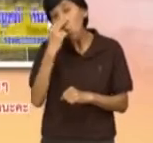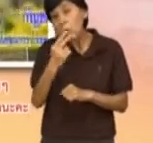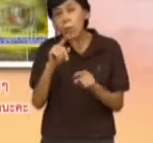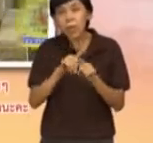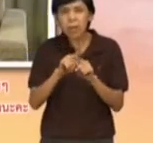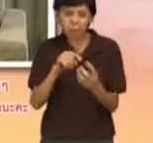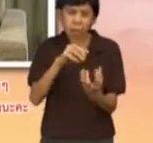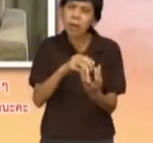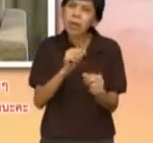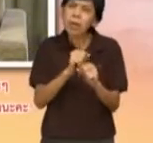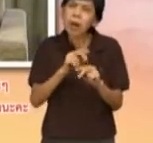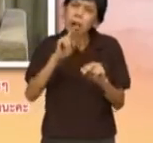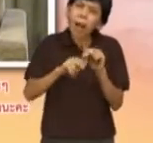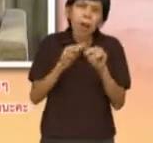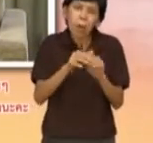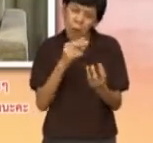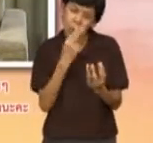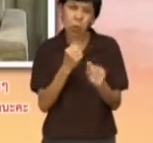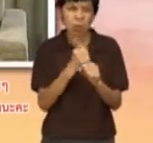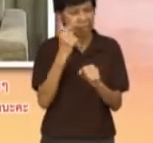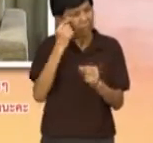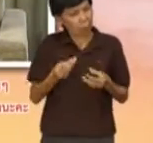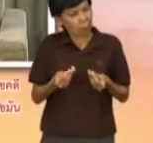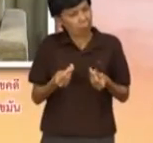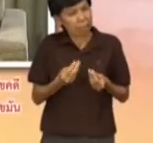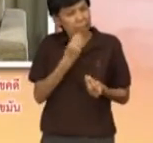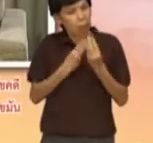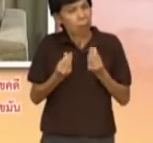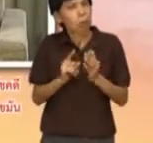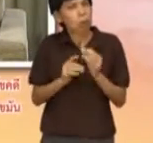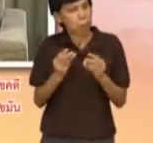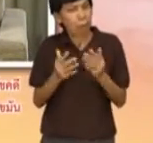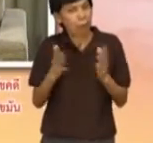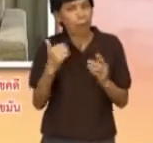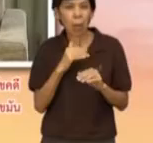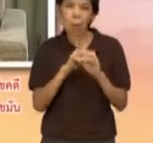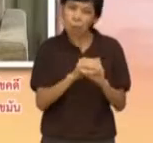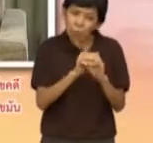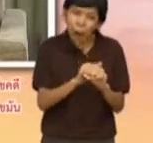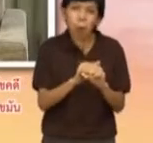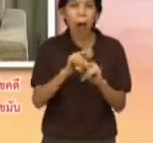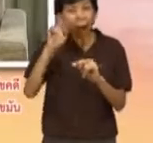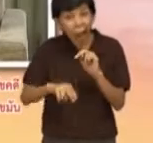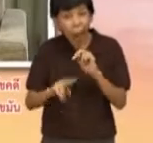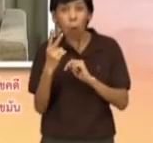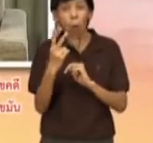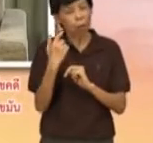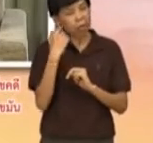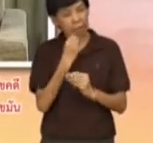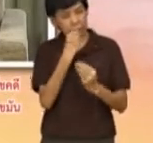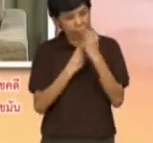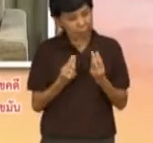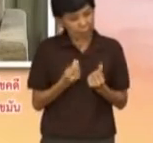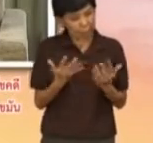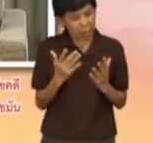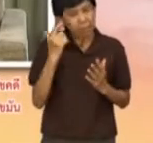เหมือนห่อหมกนี้เป็นอาหารที่ไขมันสูงนะคะเพราะใช้ทั้งกะทิและไข่นะคะเป็นตัวชูโร